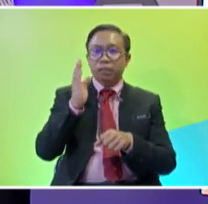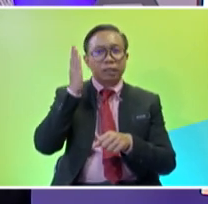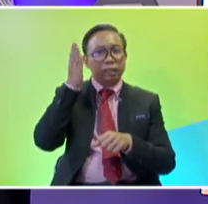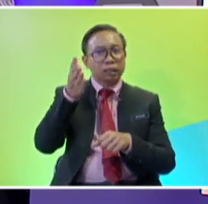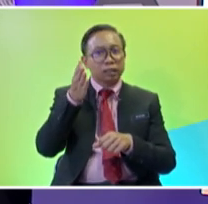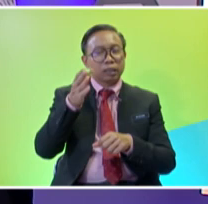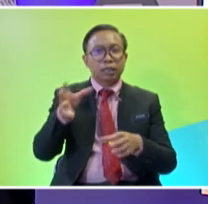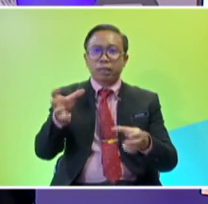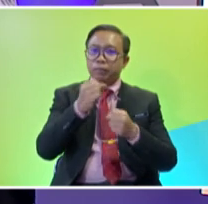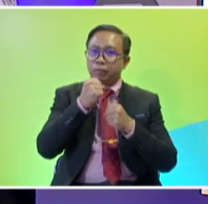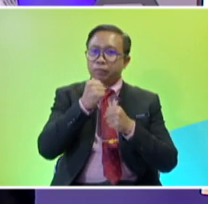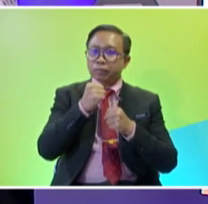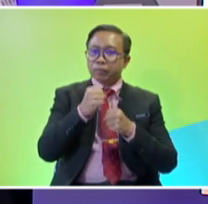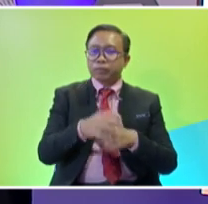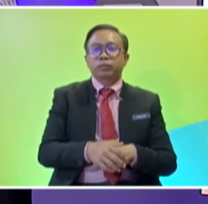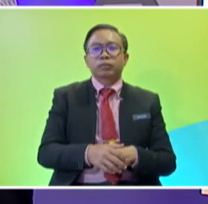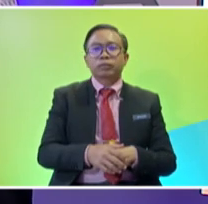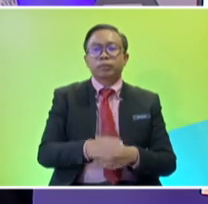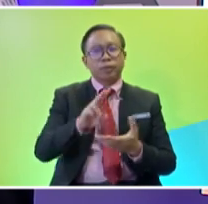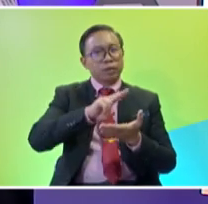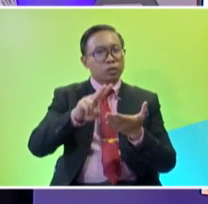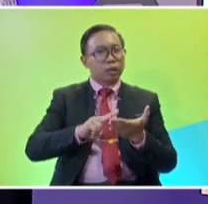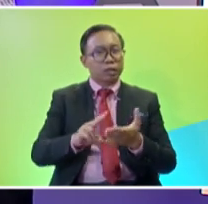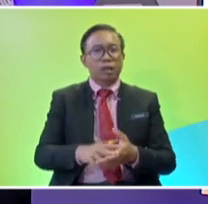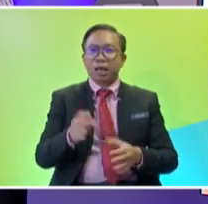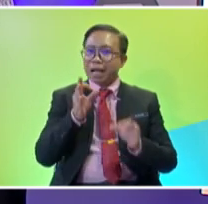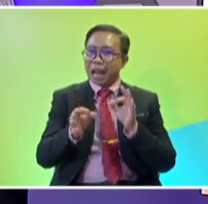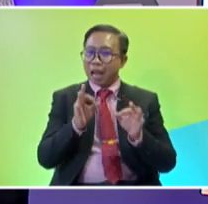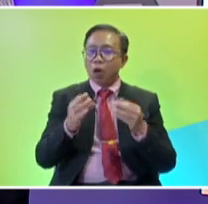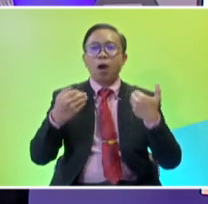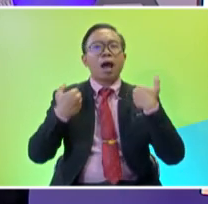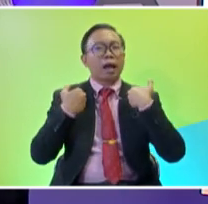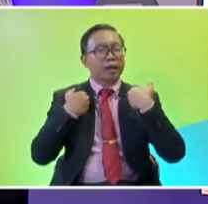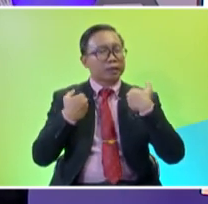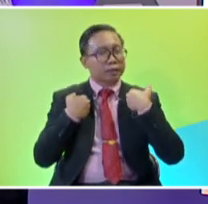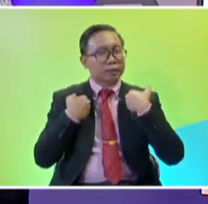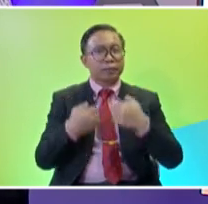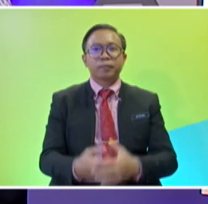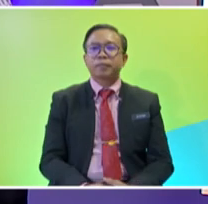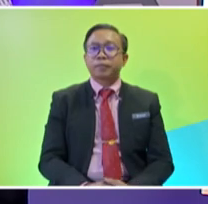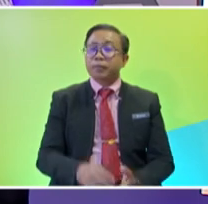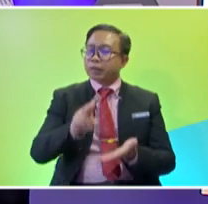menghasilkan sebarang bacaan kalau ada juga